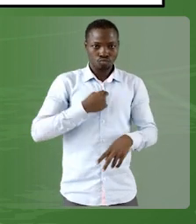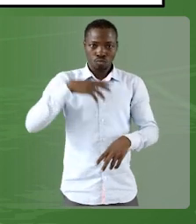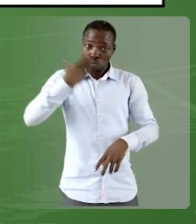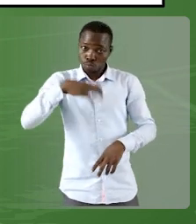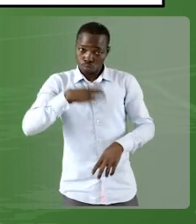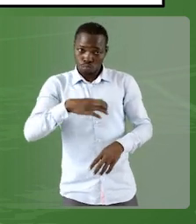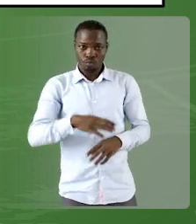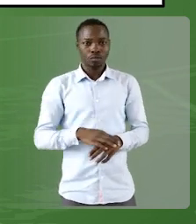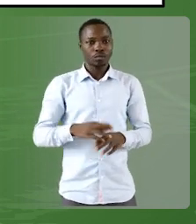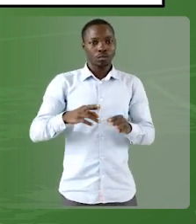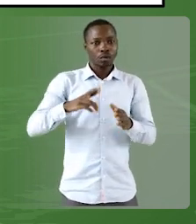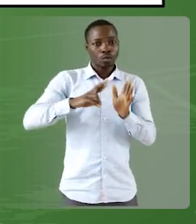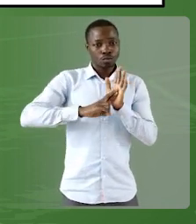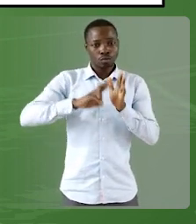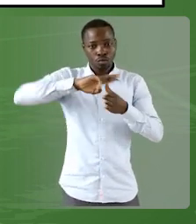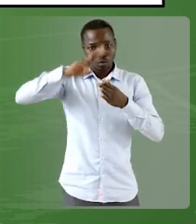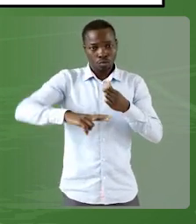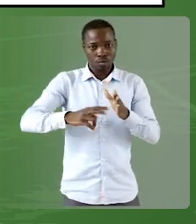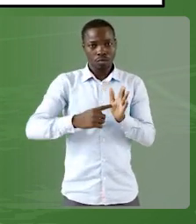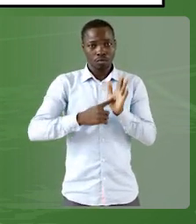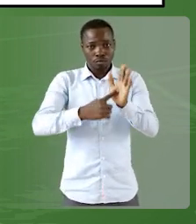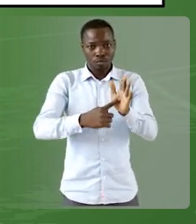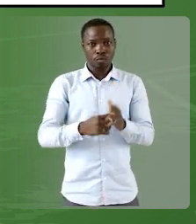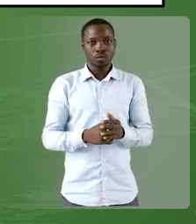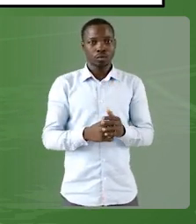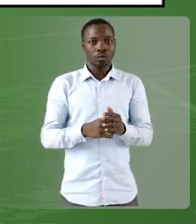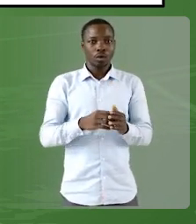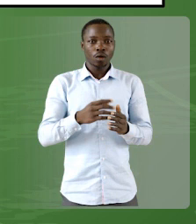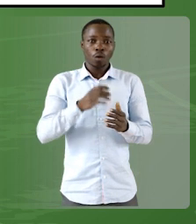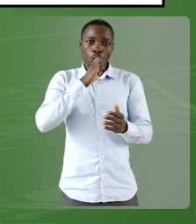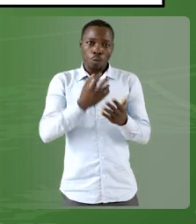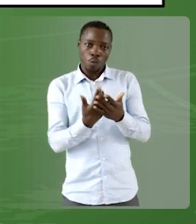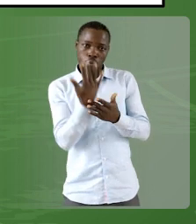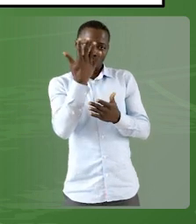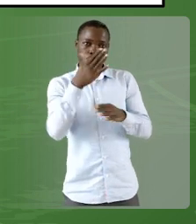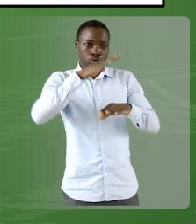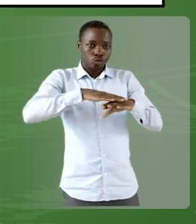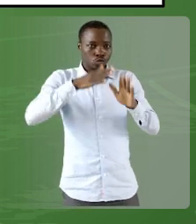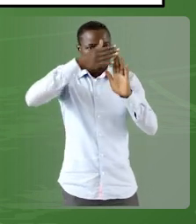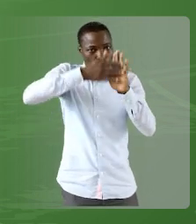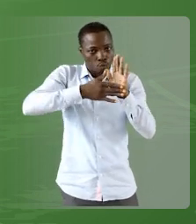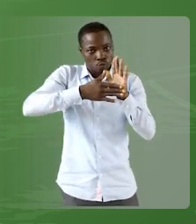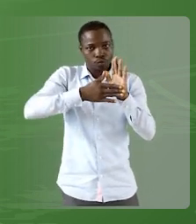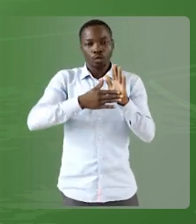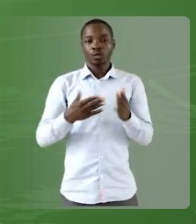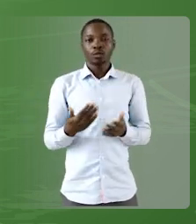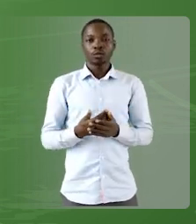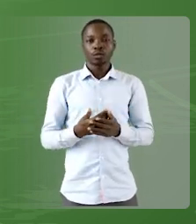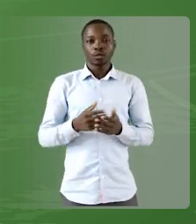Le résultat indique des buées sur les parois du tube à essai.